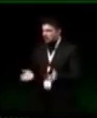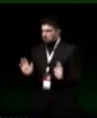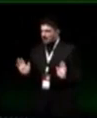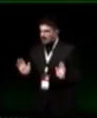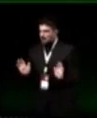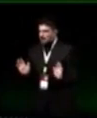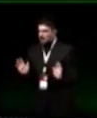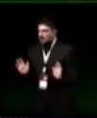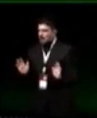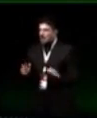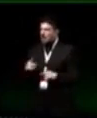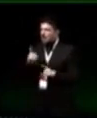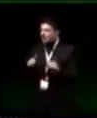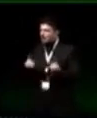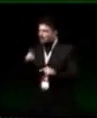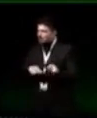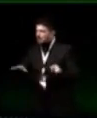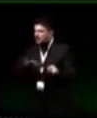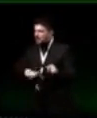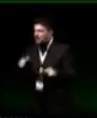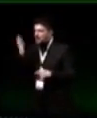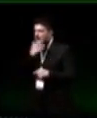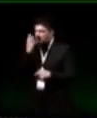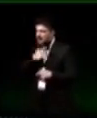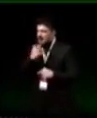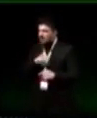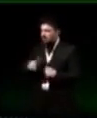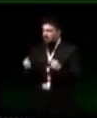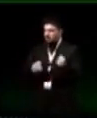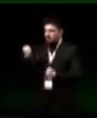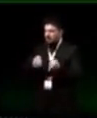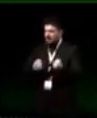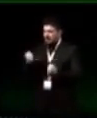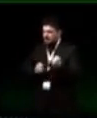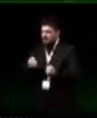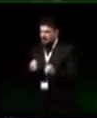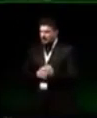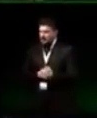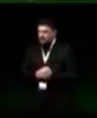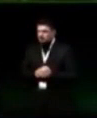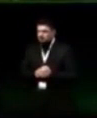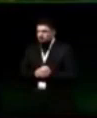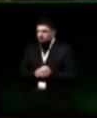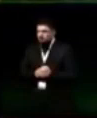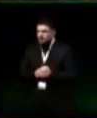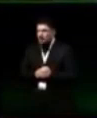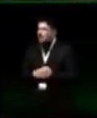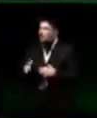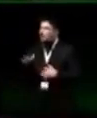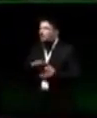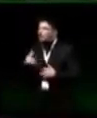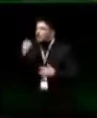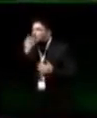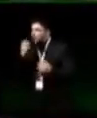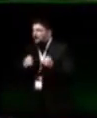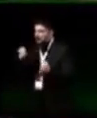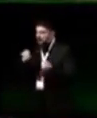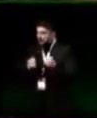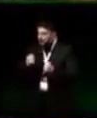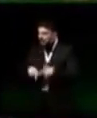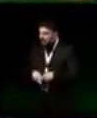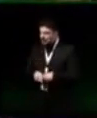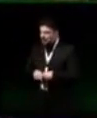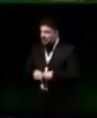giorni, qualcuno ha sbagliato piazza nel fare le proteste. Ma attenzione, più che quelli che hanno sbagliato piazza mi preoccupano altri che hanno